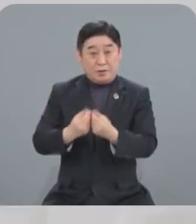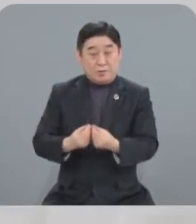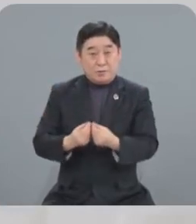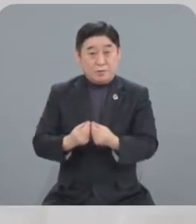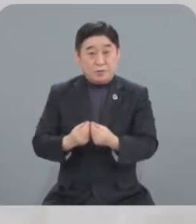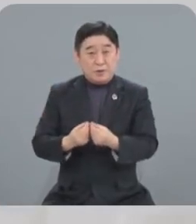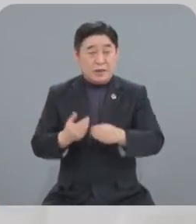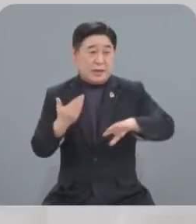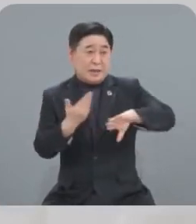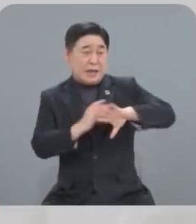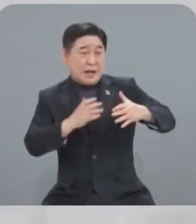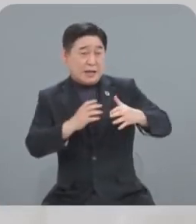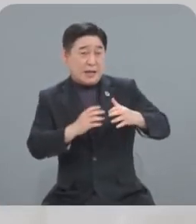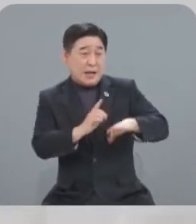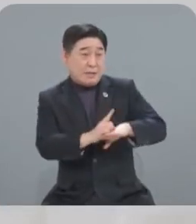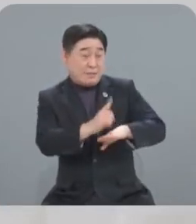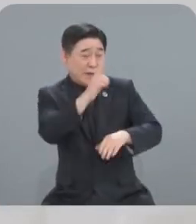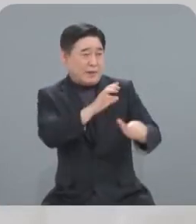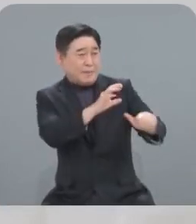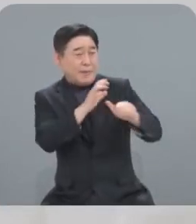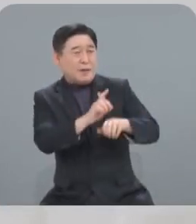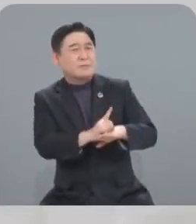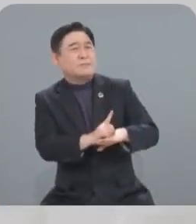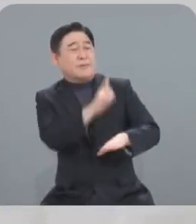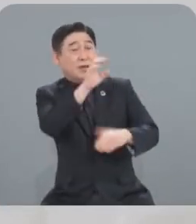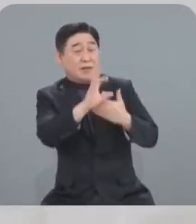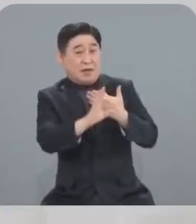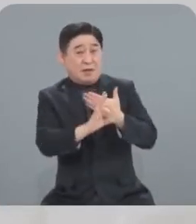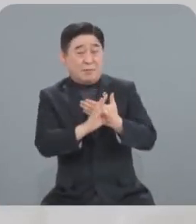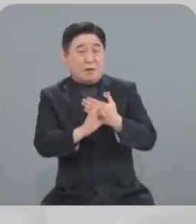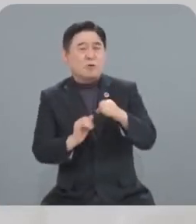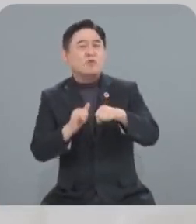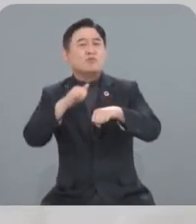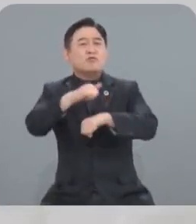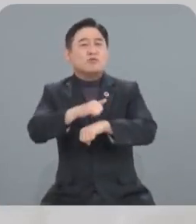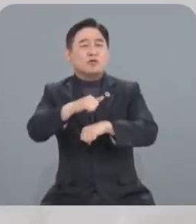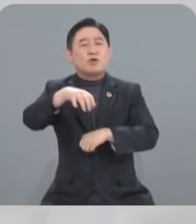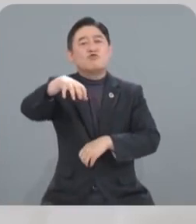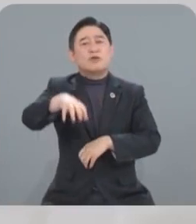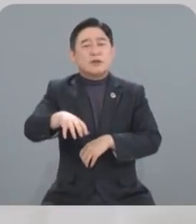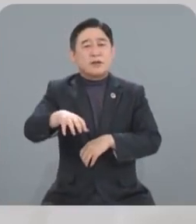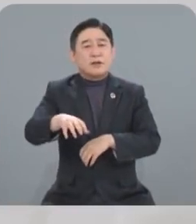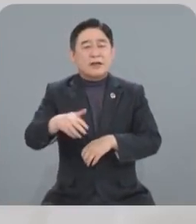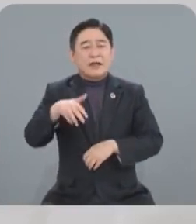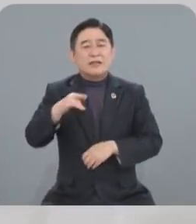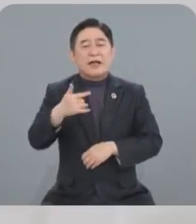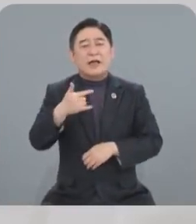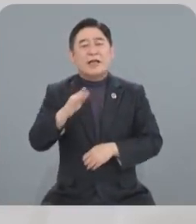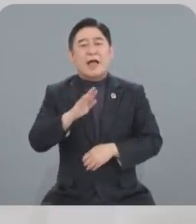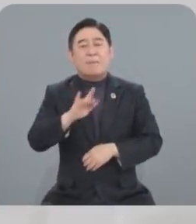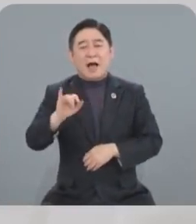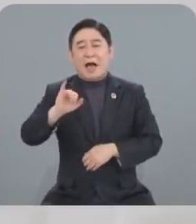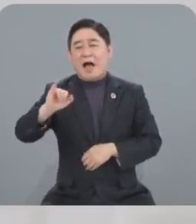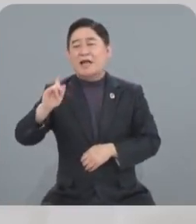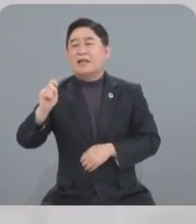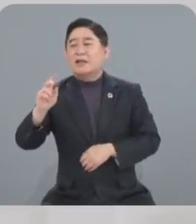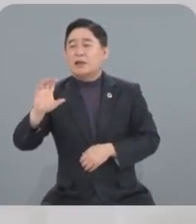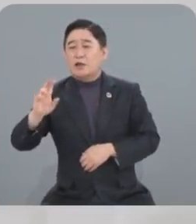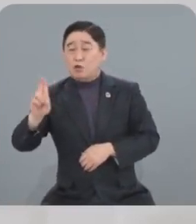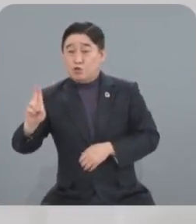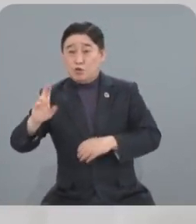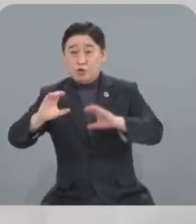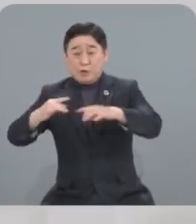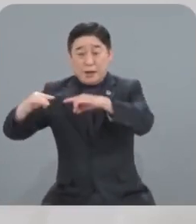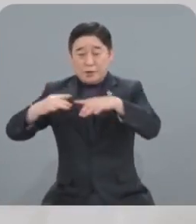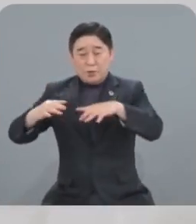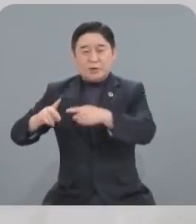달려 나라의 발사체 사용해 쏘아 올리면 인공위성 의 좌표를 제네바 소재 itu 국제전기통신연합